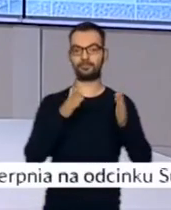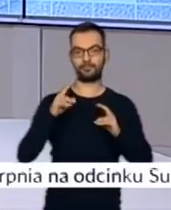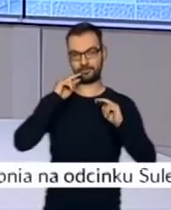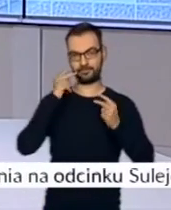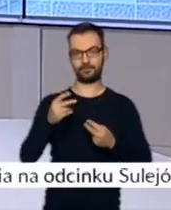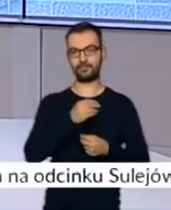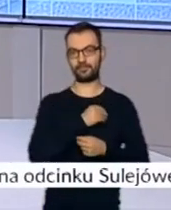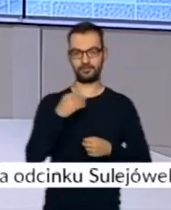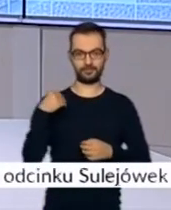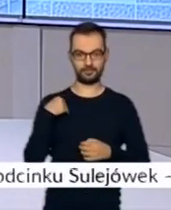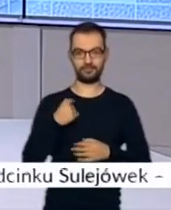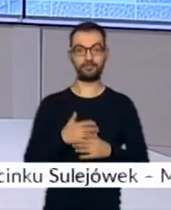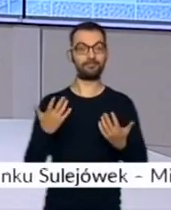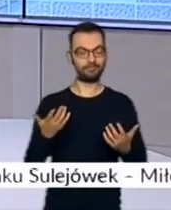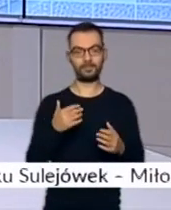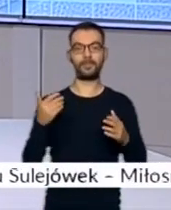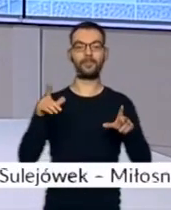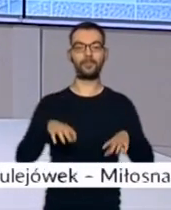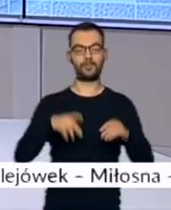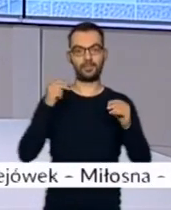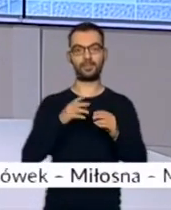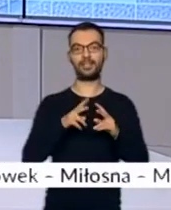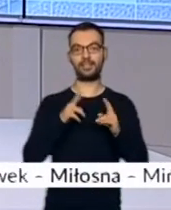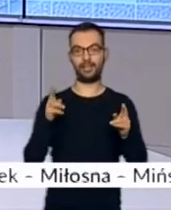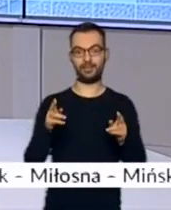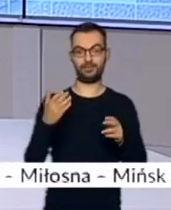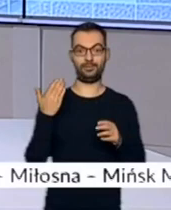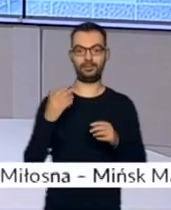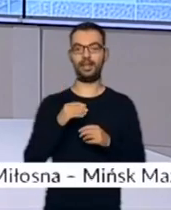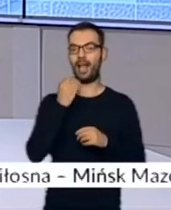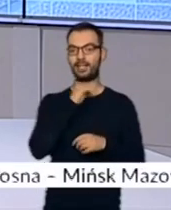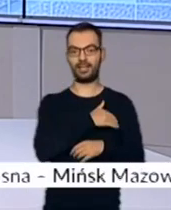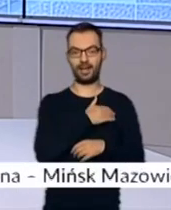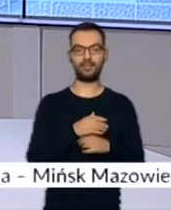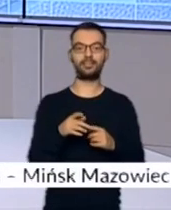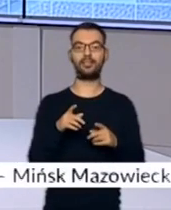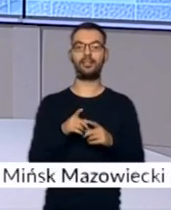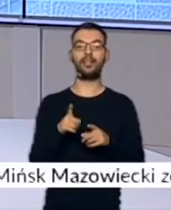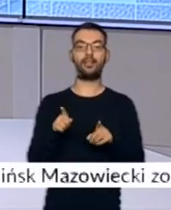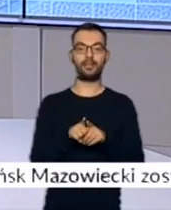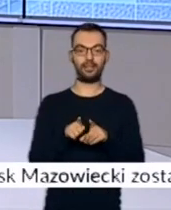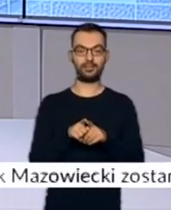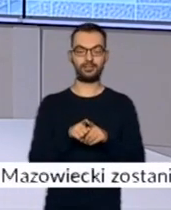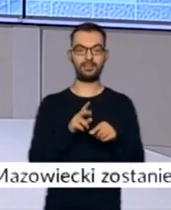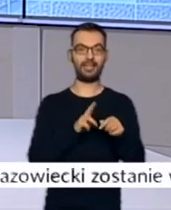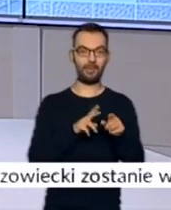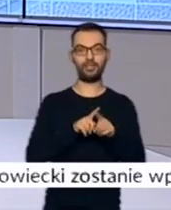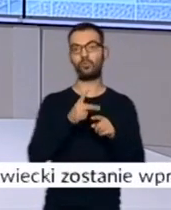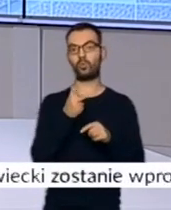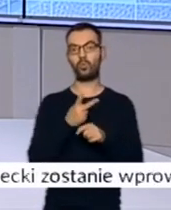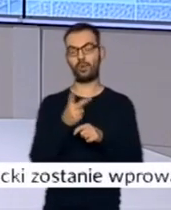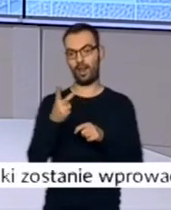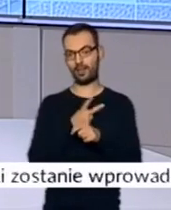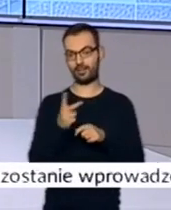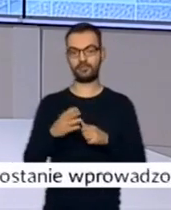Wracamy na krajowe boiska. Inaugurację nowego sezonu mają już za sobą piłkarze Ekstraklasy, jej zaplecza oraz drugiej ligi.